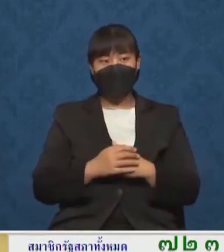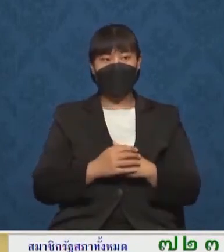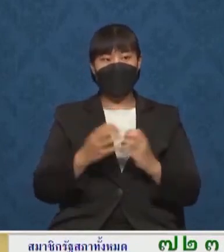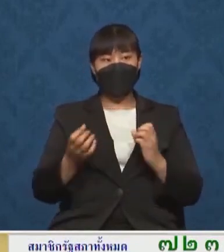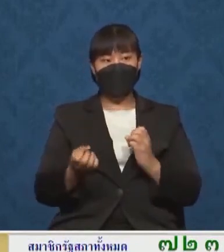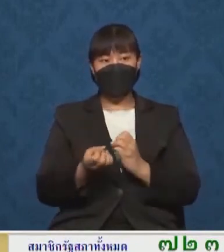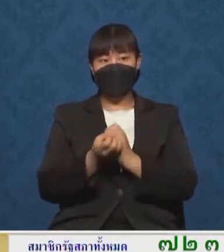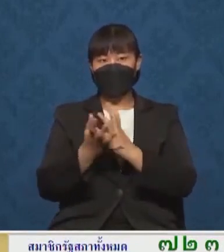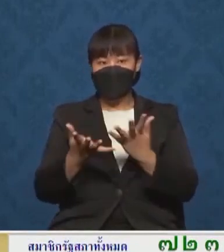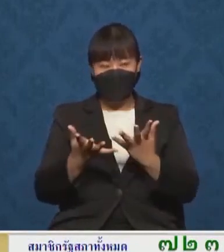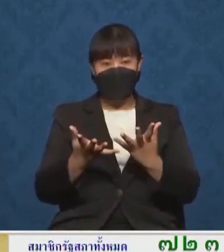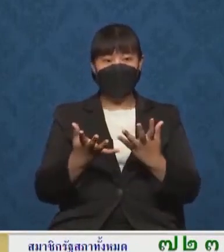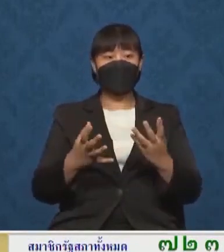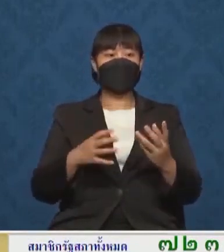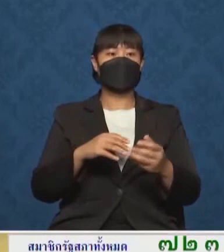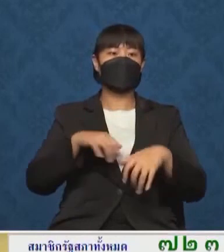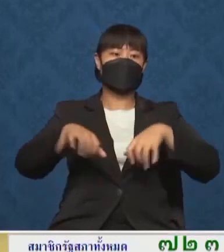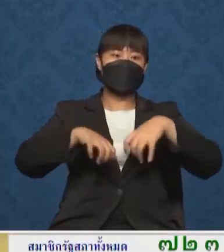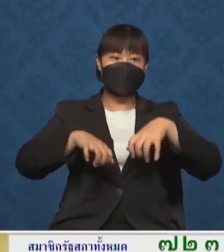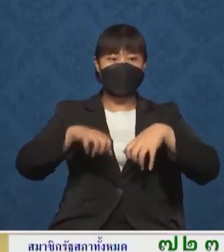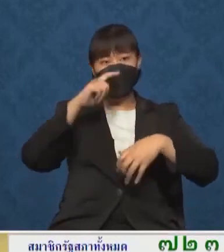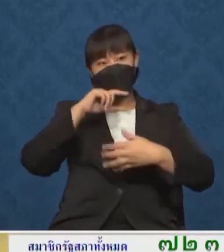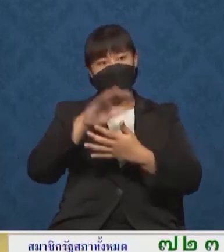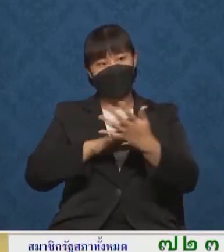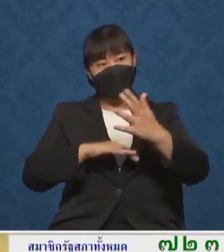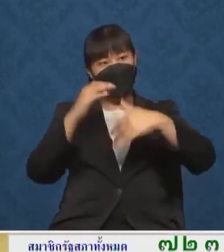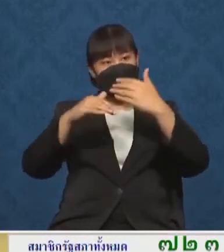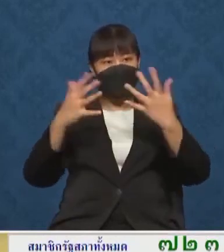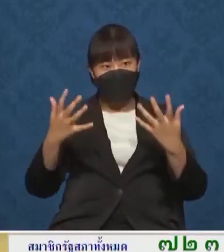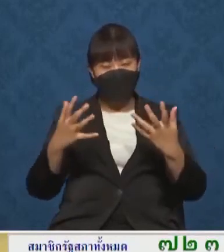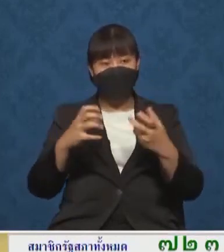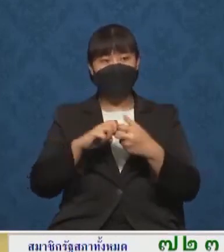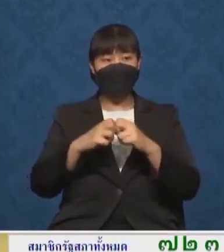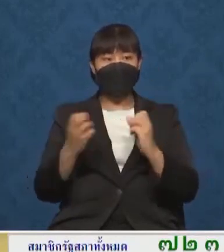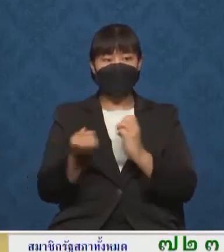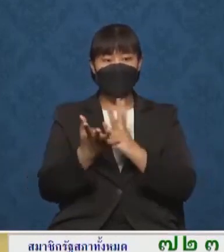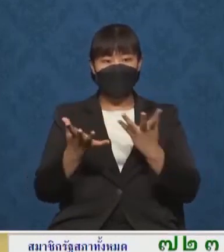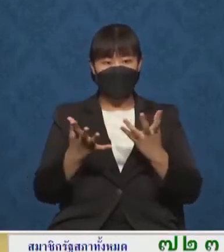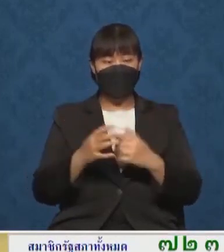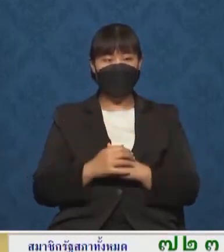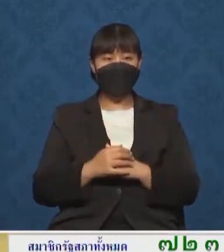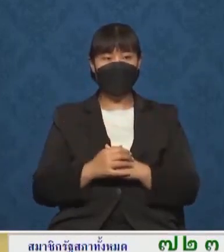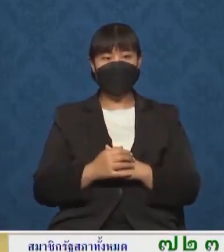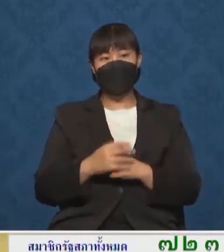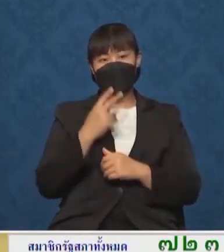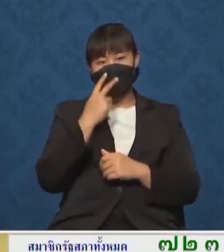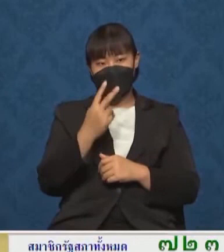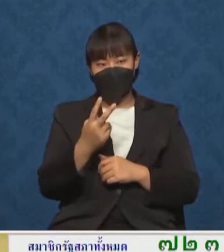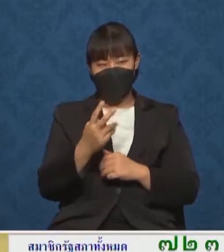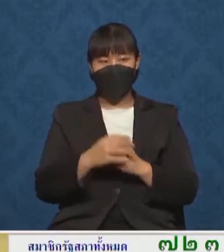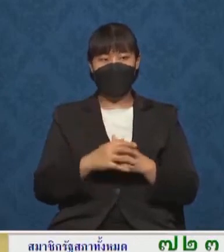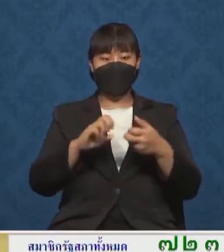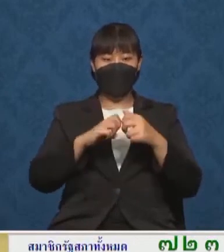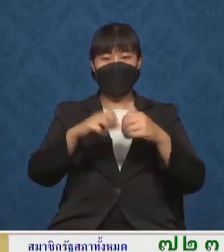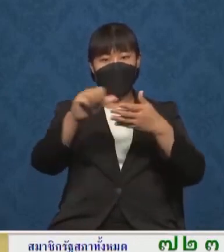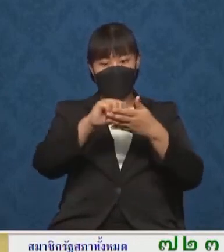บต่อการบริหารและพัฒนาประเทศนะครับในแผนแม่บทนี้กำหนดตัวชี้วัดว่าให้ดูระดับความสำเร็จของการแก้ไขปั